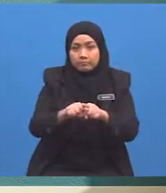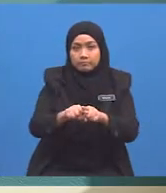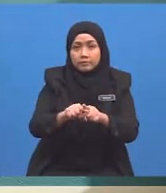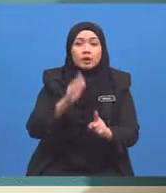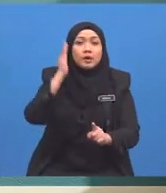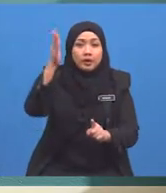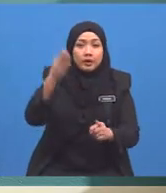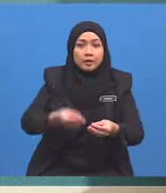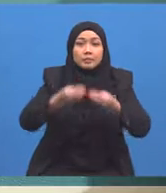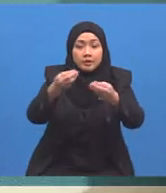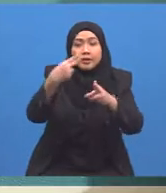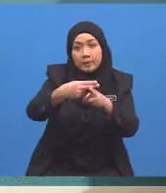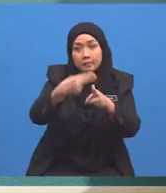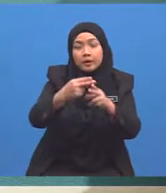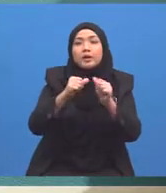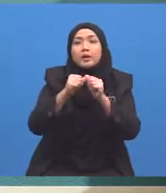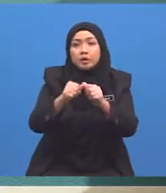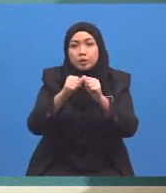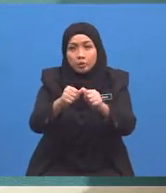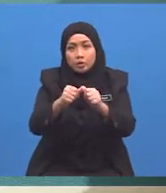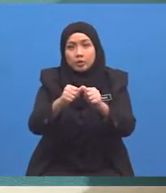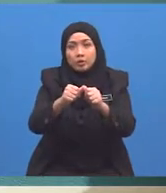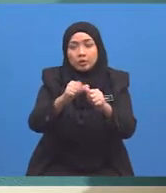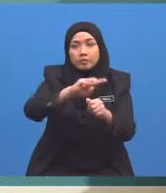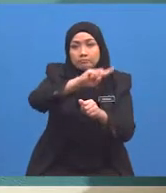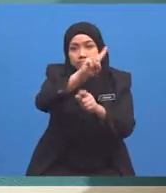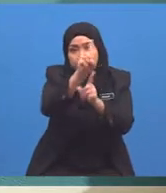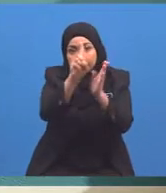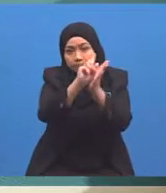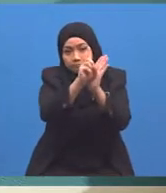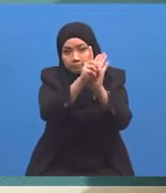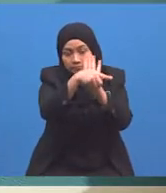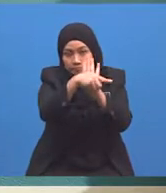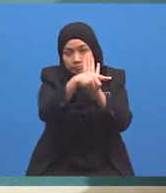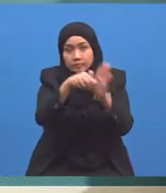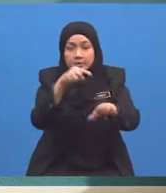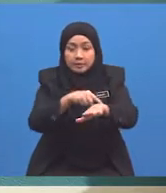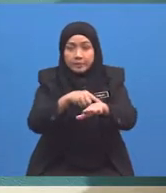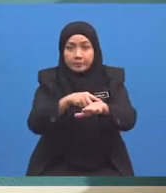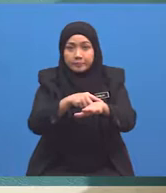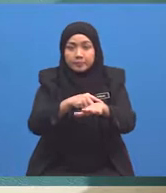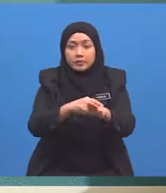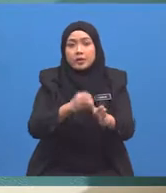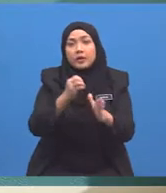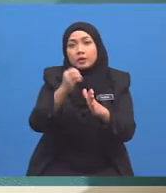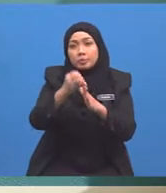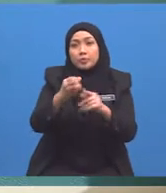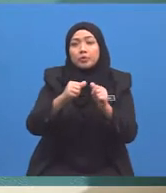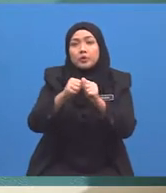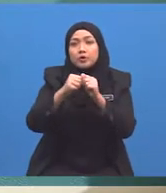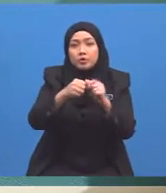Bucu-bucu sebuah poligon selalunya dilabelkan mengikut susunan abjad